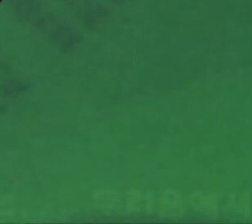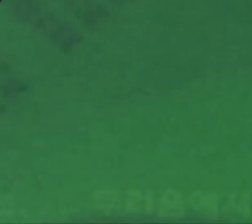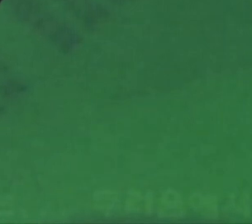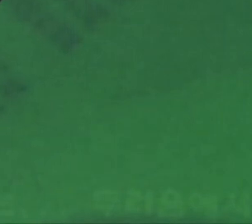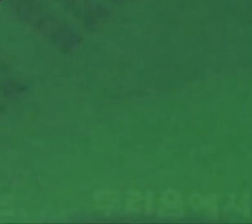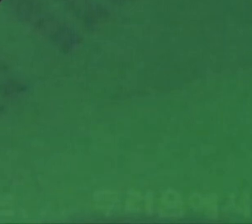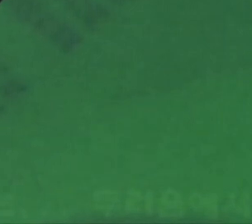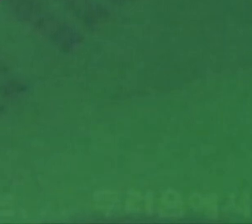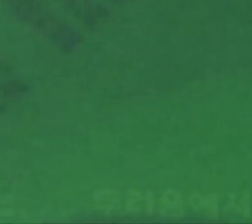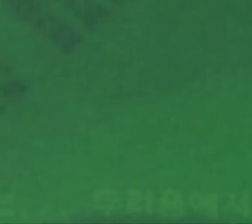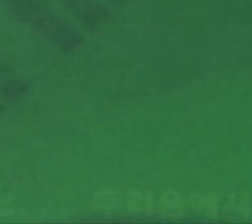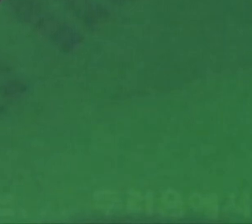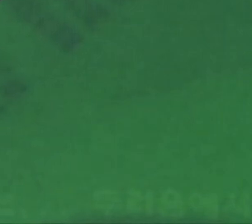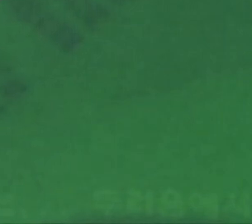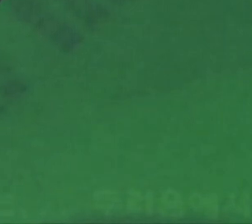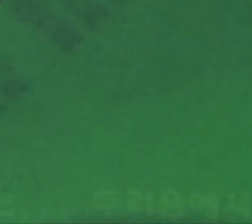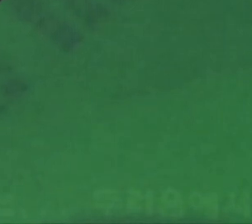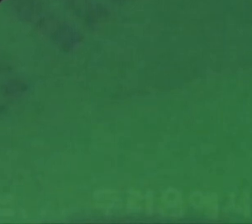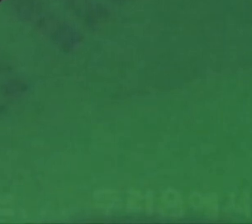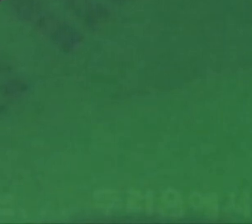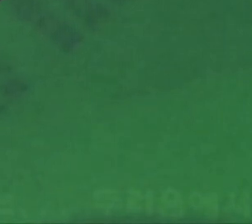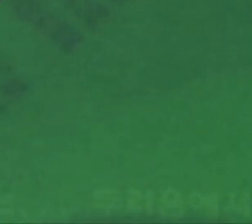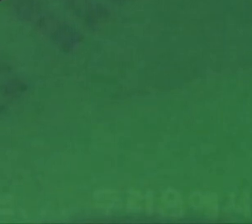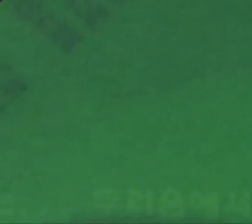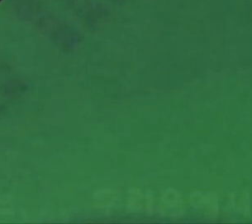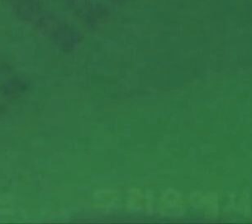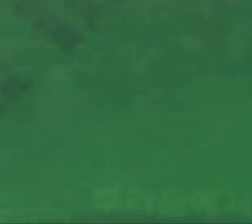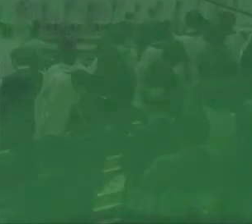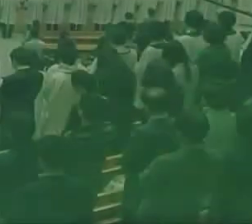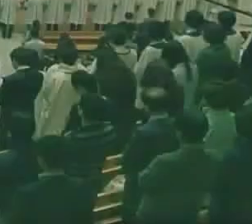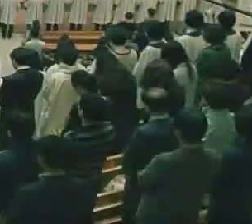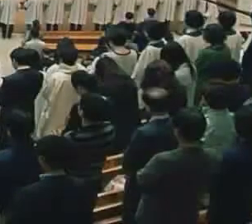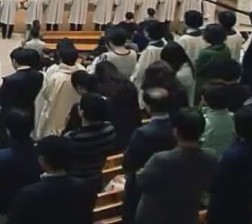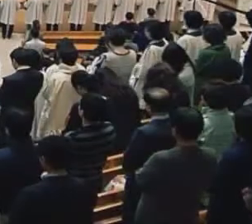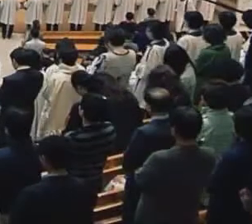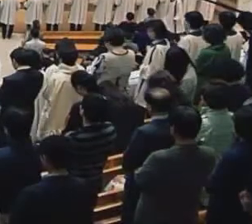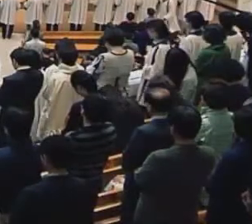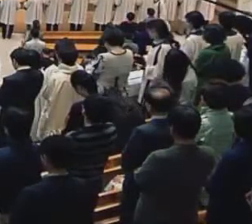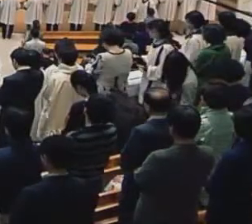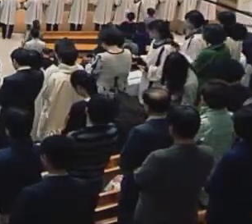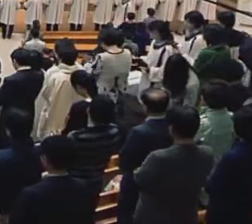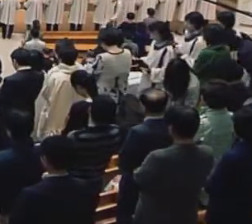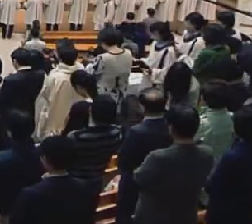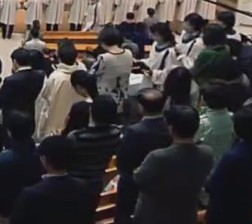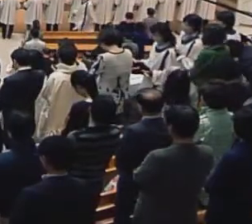간절히 축원하옵나이다. 아멘.